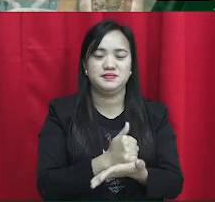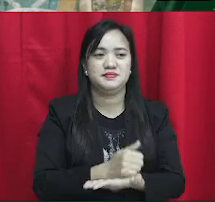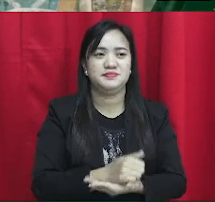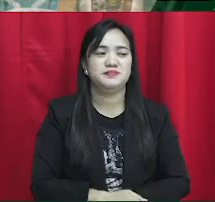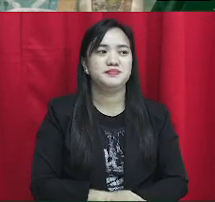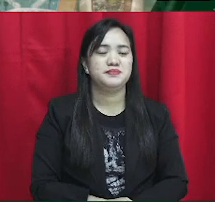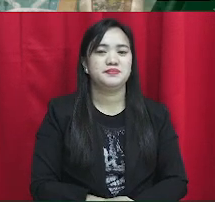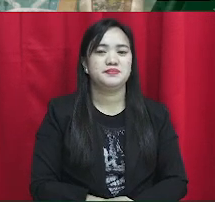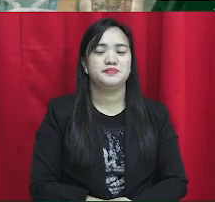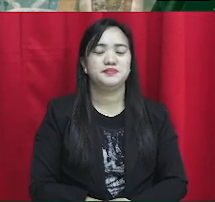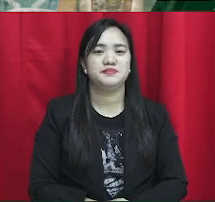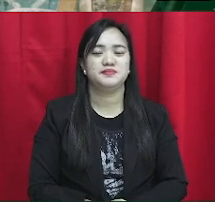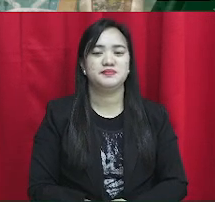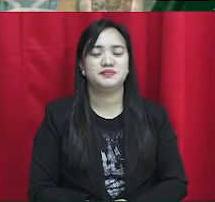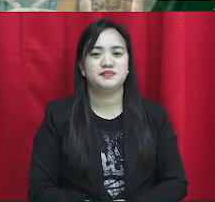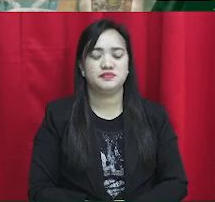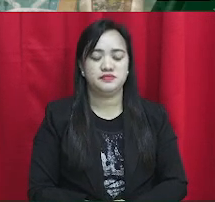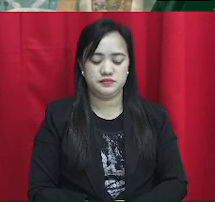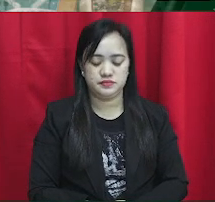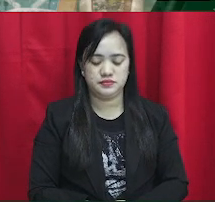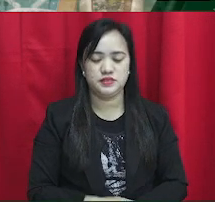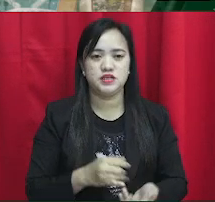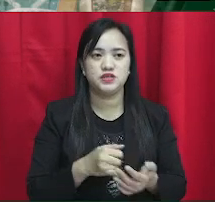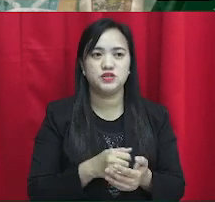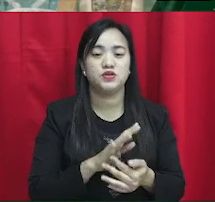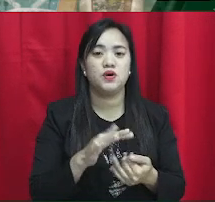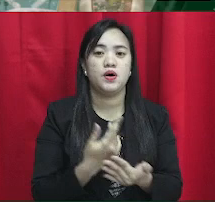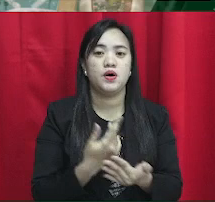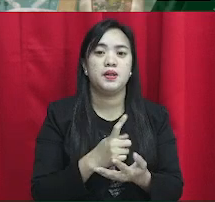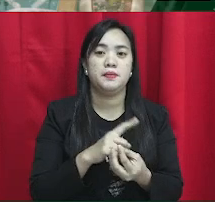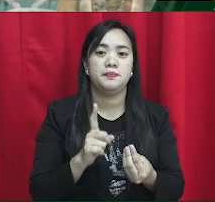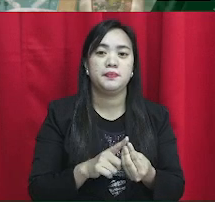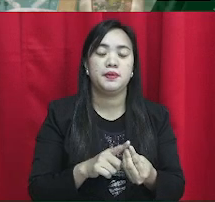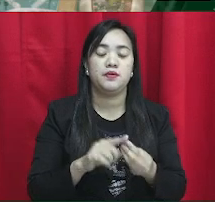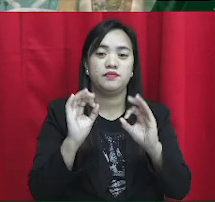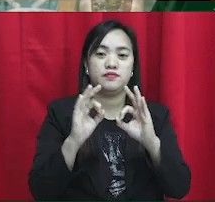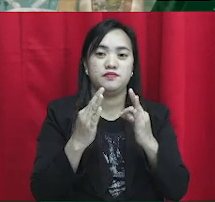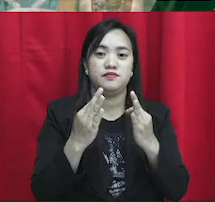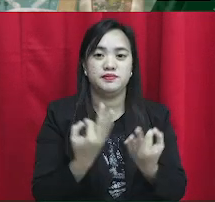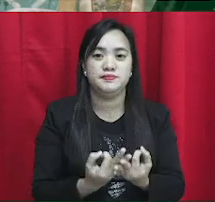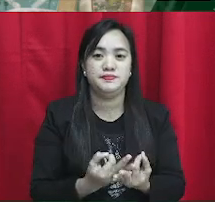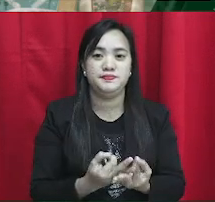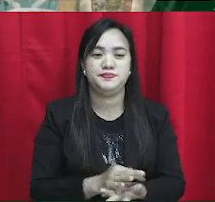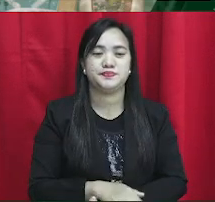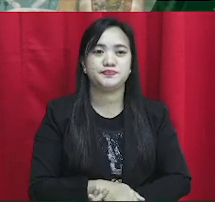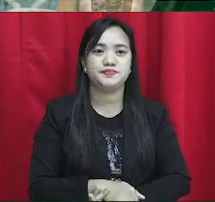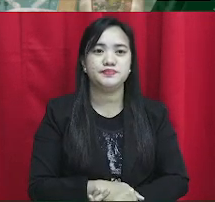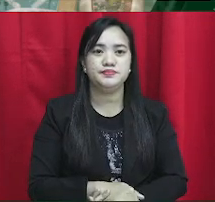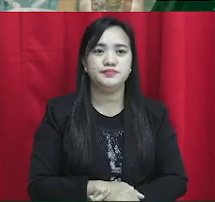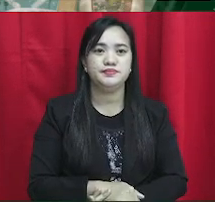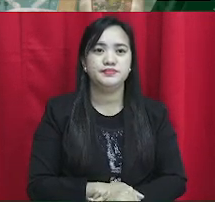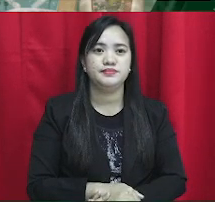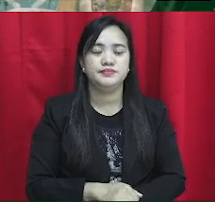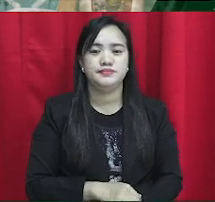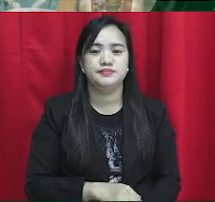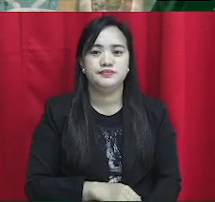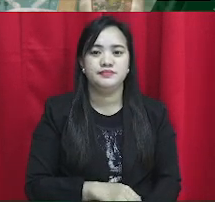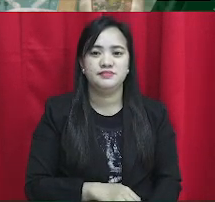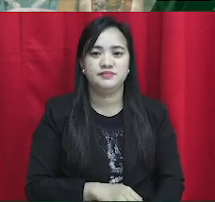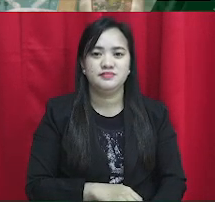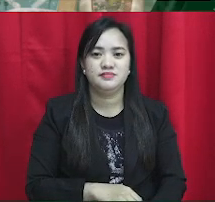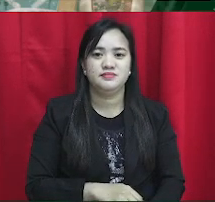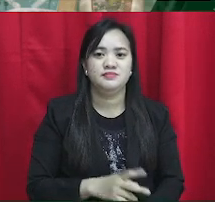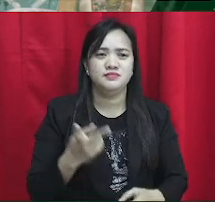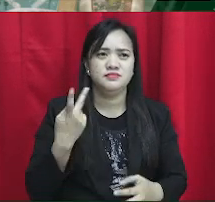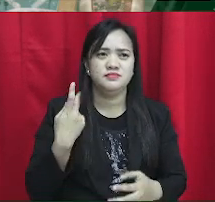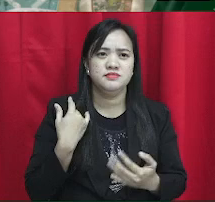Di ba? Pasko talaga sa pamilya niya. It's all about families. Kaya shoutout din niyo po yung mga mothers na nakausap po natin yun.